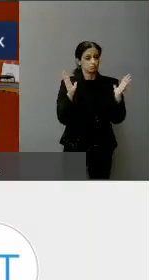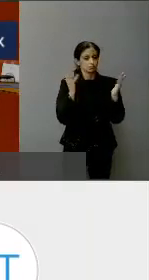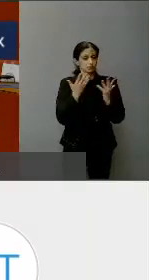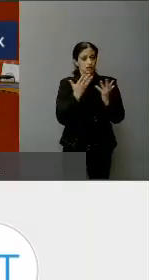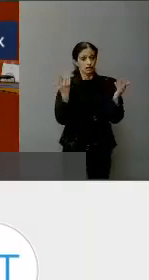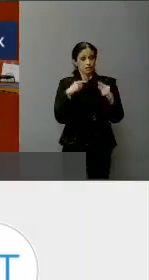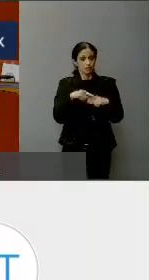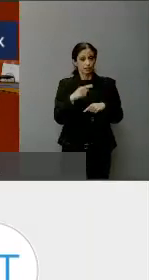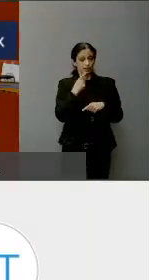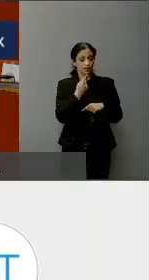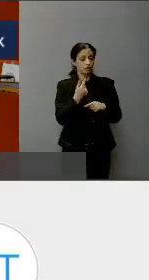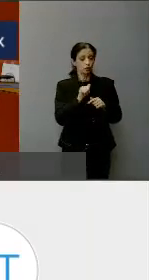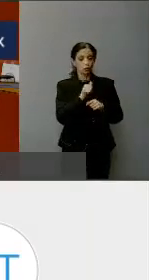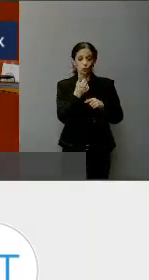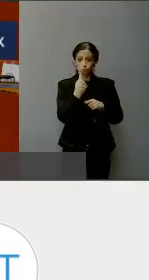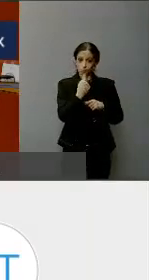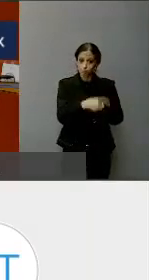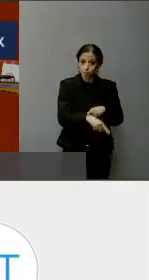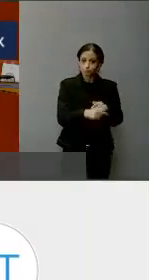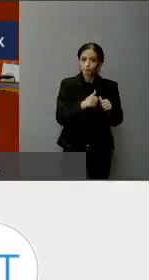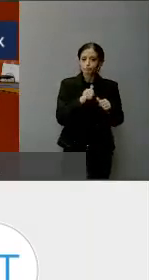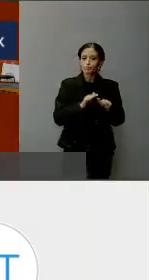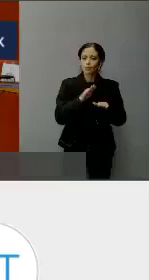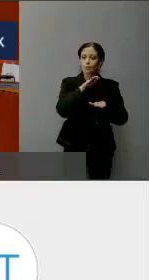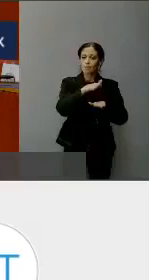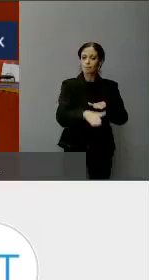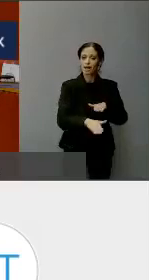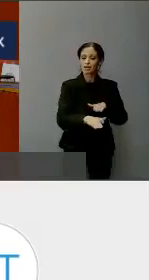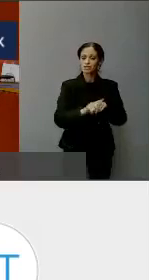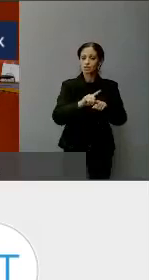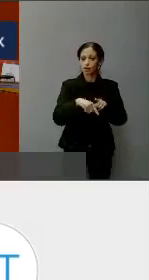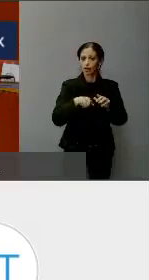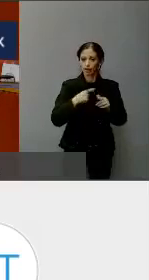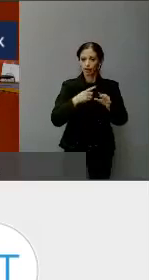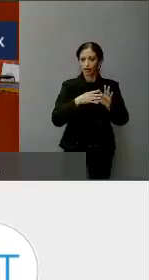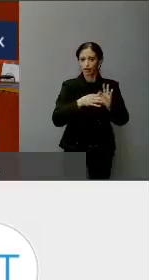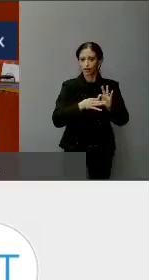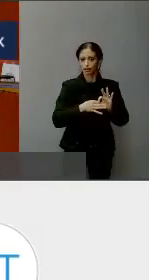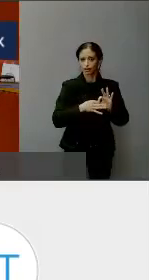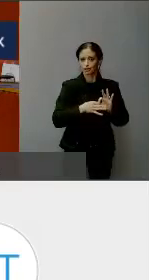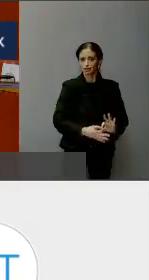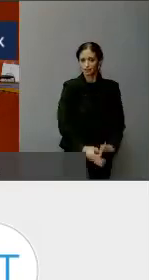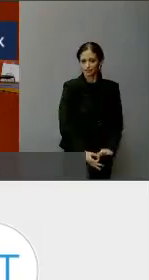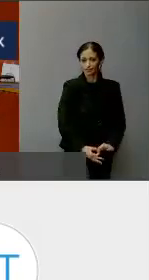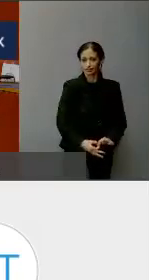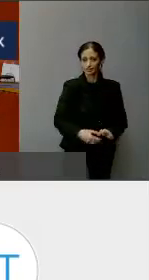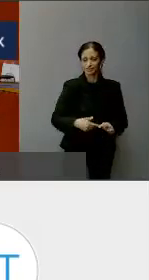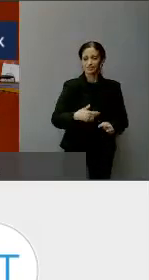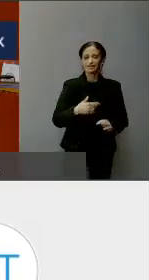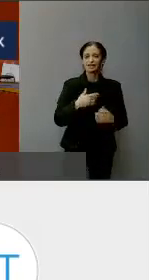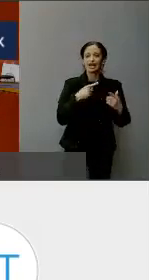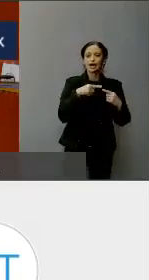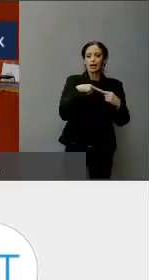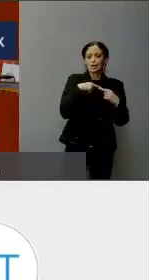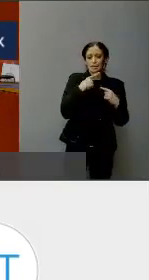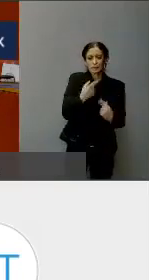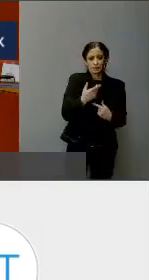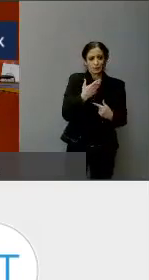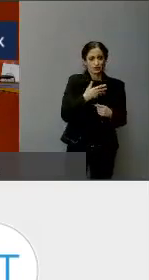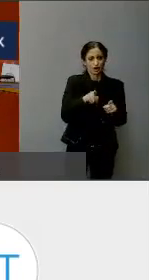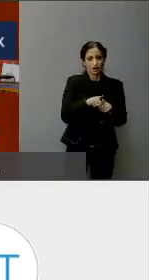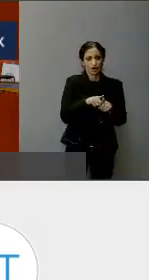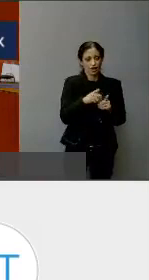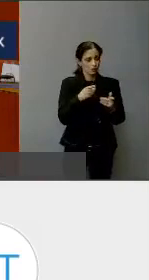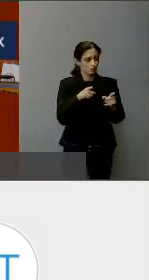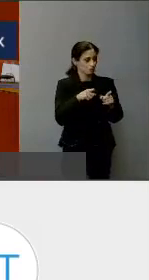un primo passo al quale ne seguiranno tanti altri nei quali sono delle vere e proprie forche caudine anche